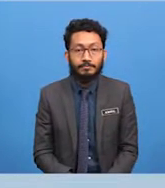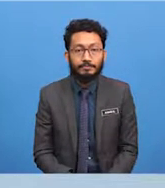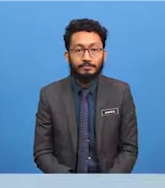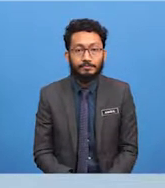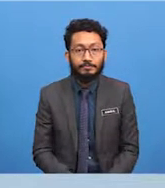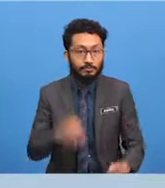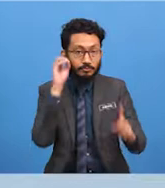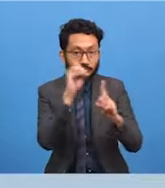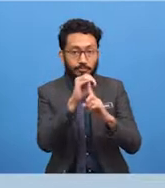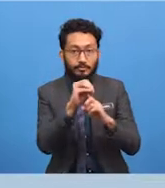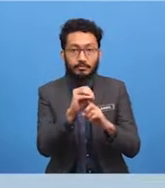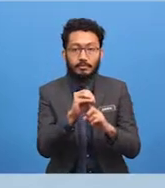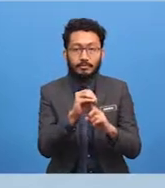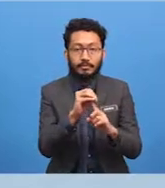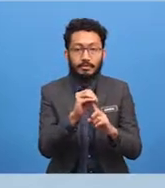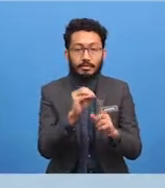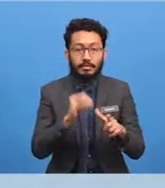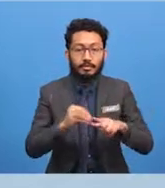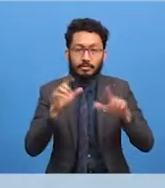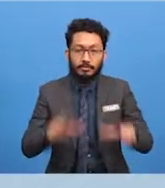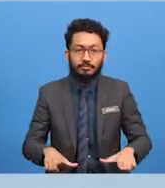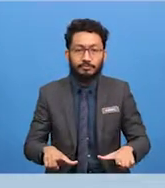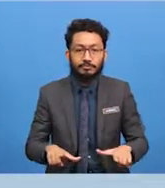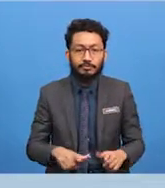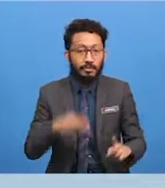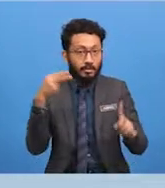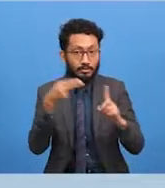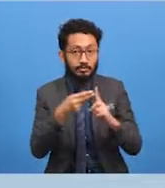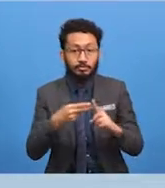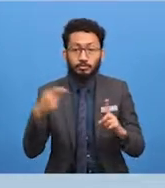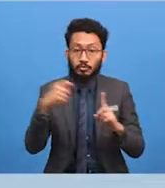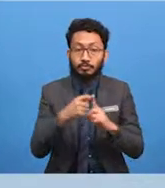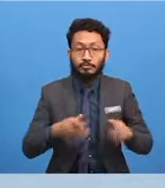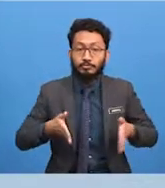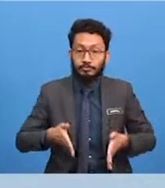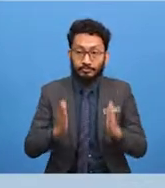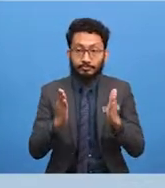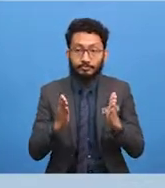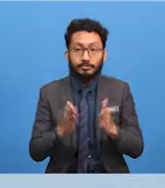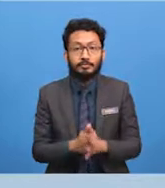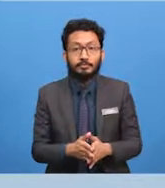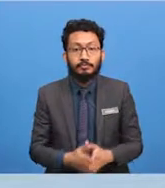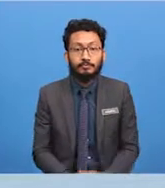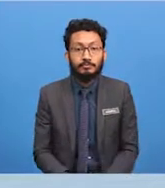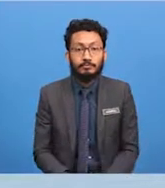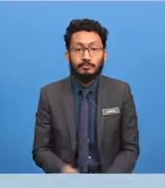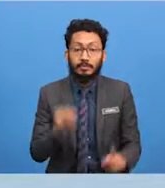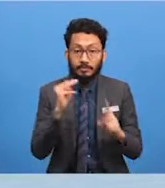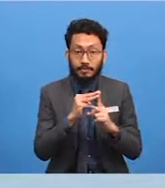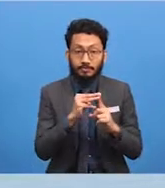Objektif atau matlamat juga meletakkan hala tuju perjalanan organisasi. Matlamat